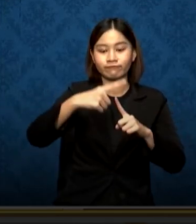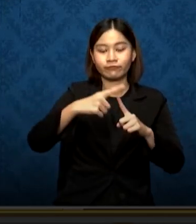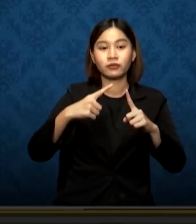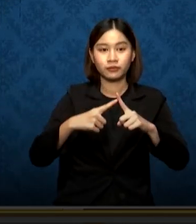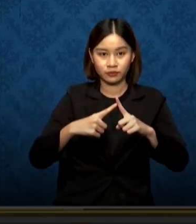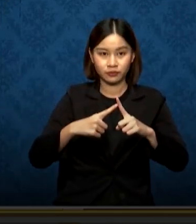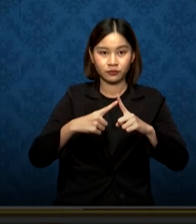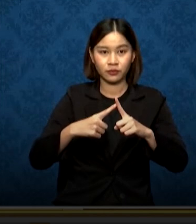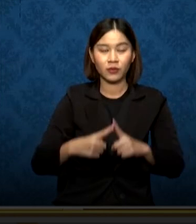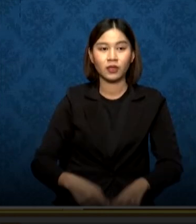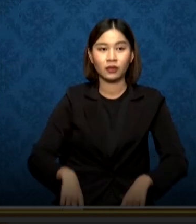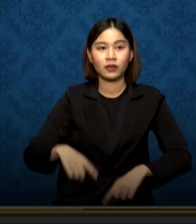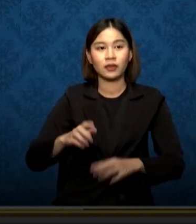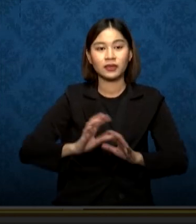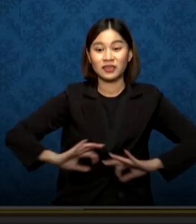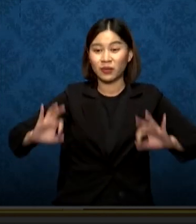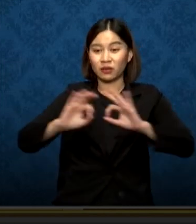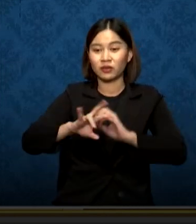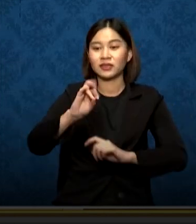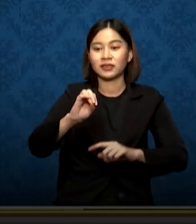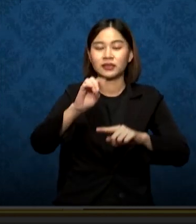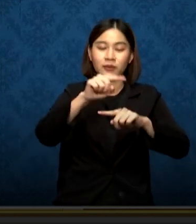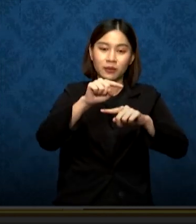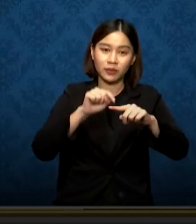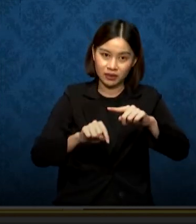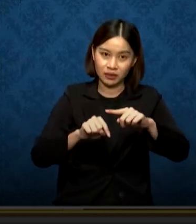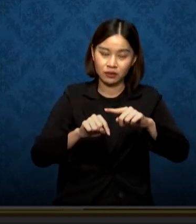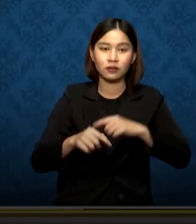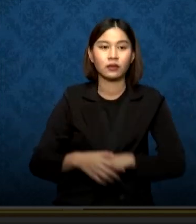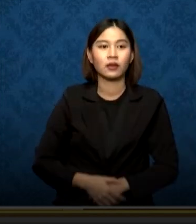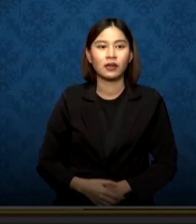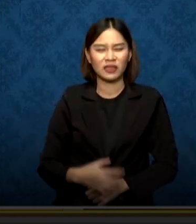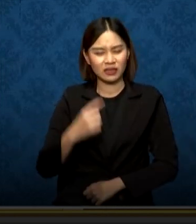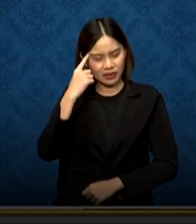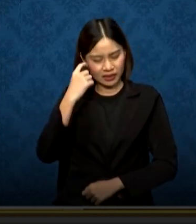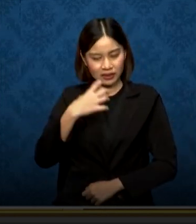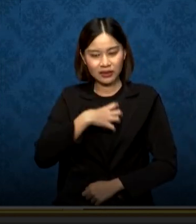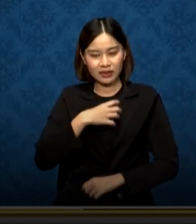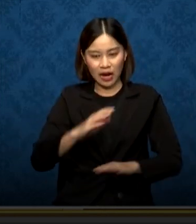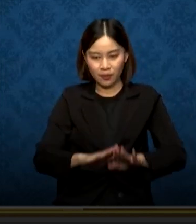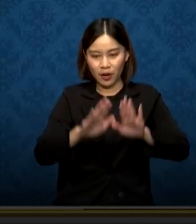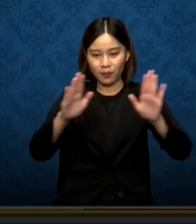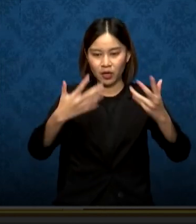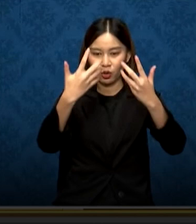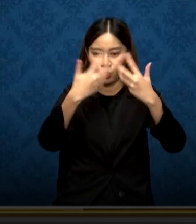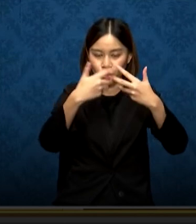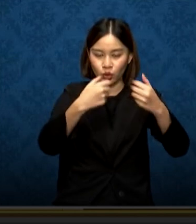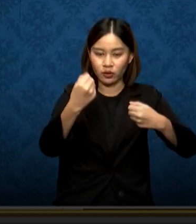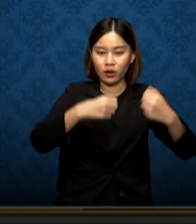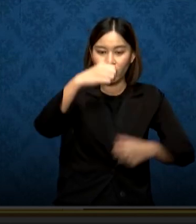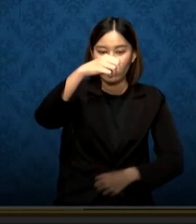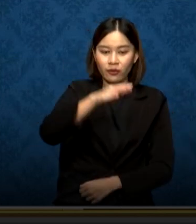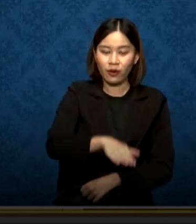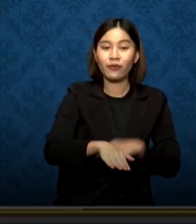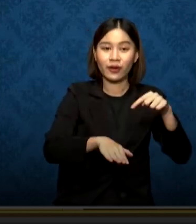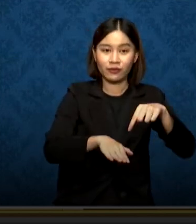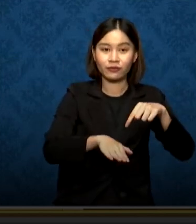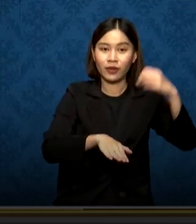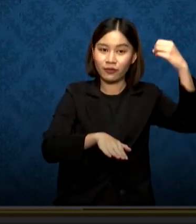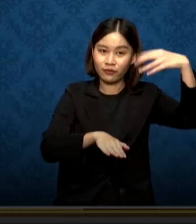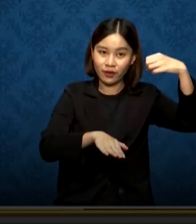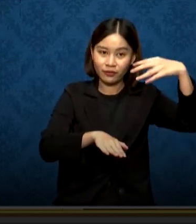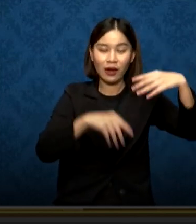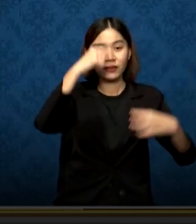ผู้ถือหุ้นรายใหญ่ที่สุดถืออยู่ 11% ก็แสดงเจตจำนงที่อยากจะเข้ามาเปิดโรงงานผลิตรถยนต์ไฟฟ้าที่นี่เหมือนกันน